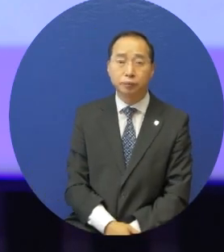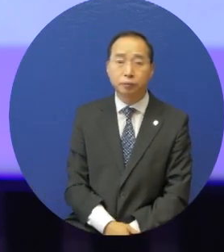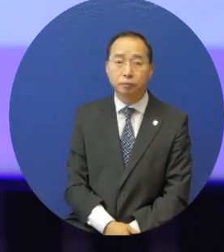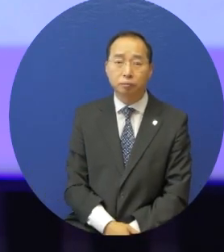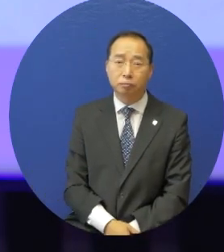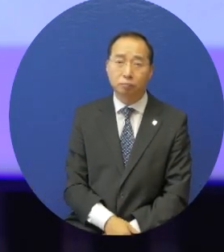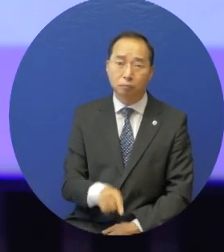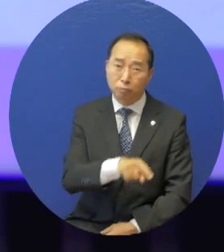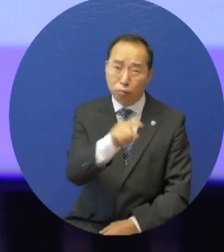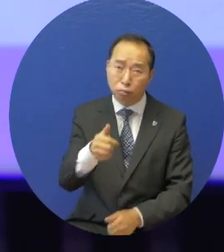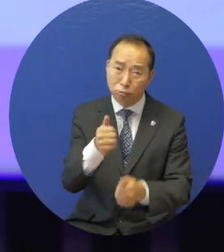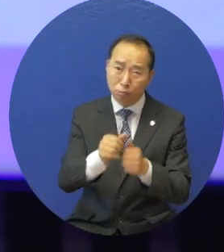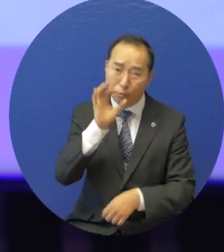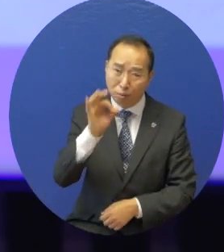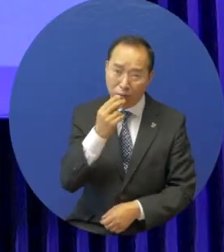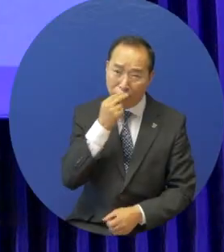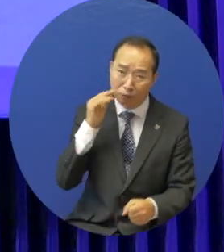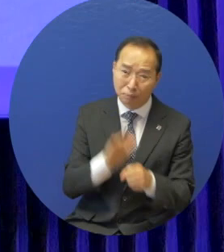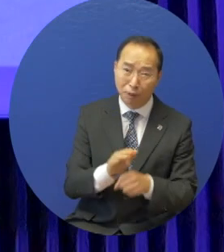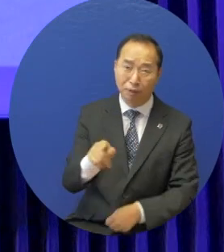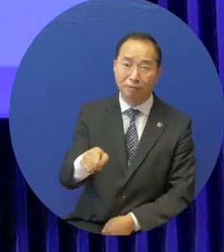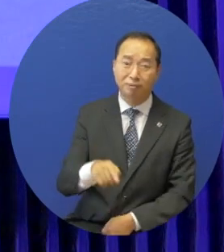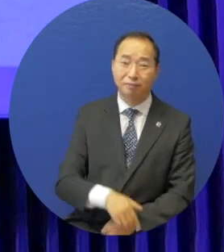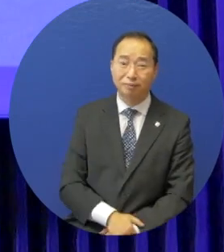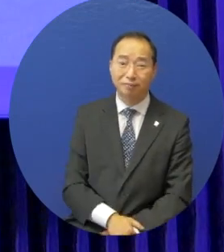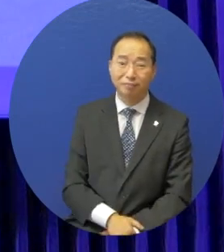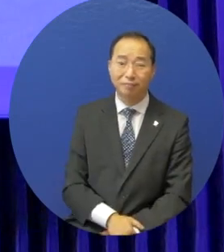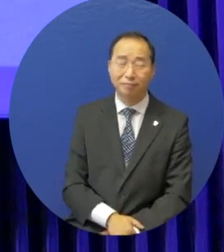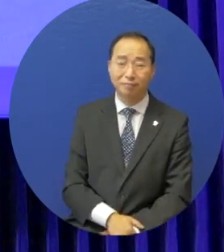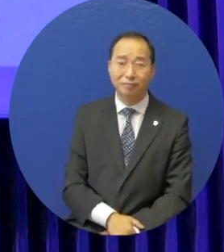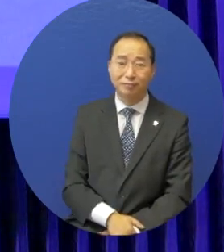가고요. 기가 막히죠. 그래서요.